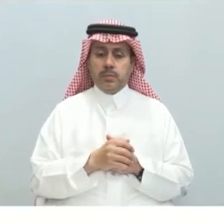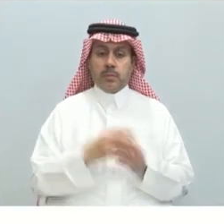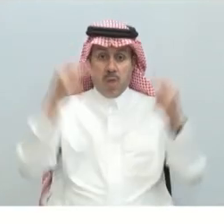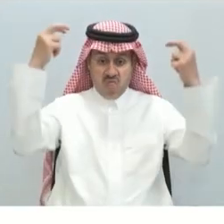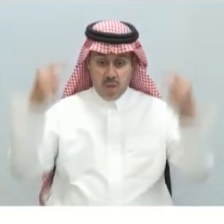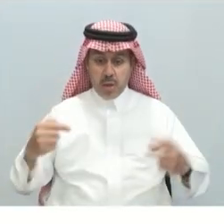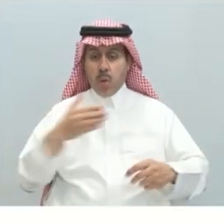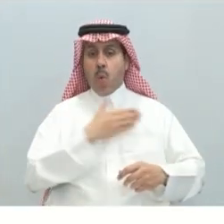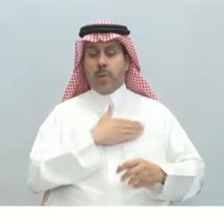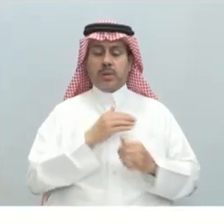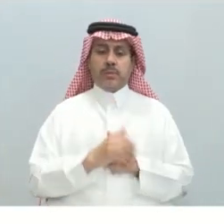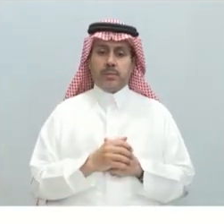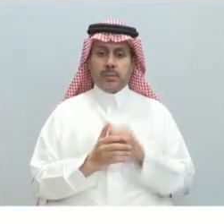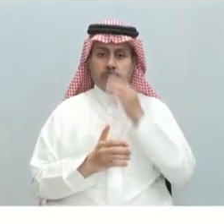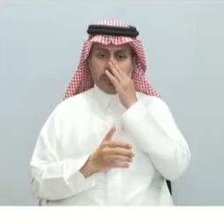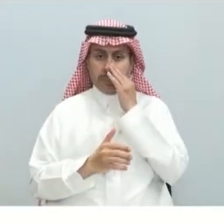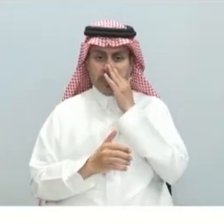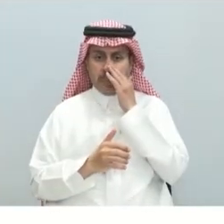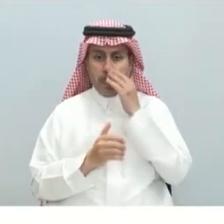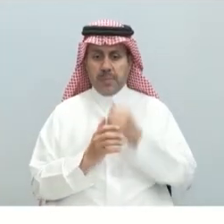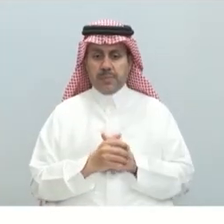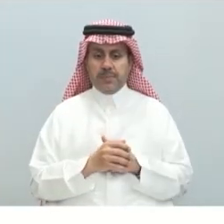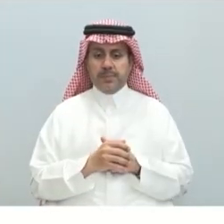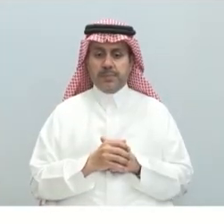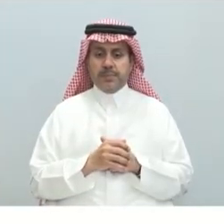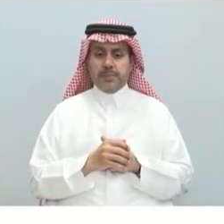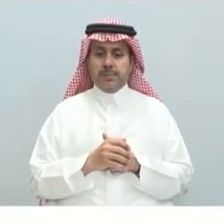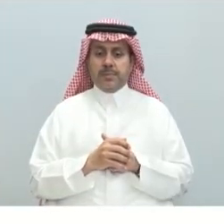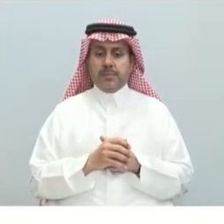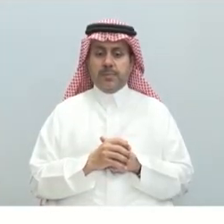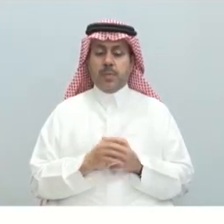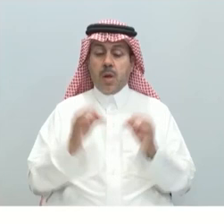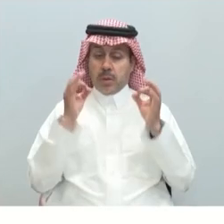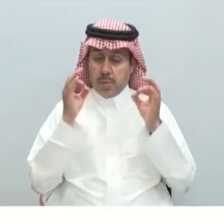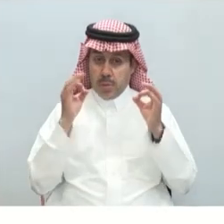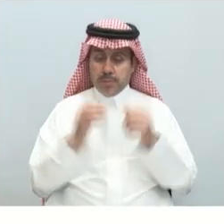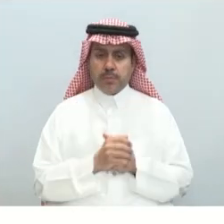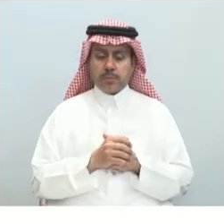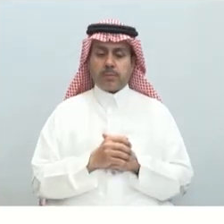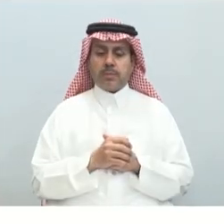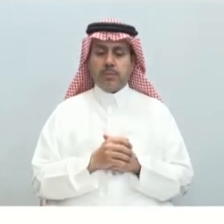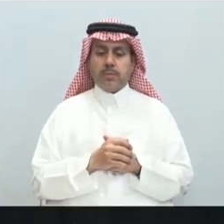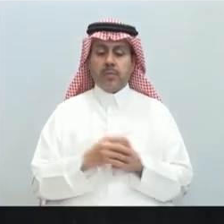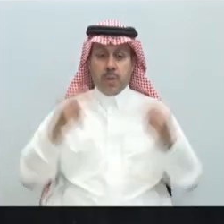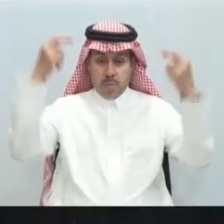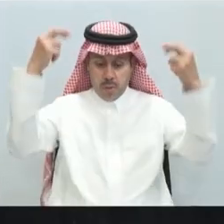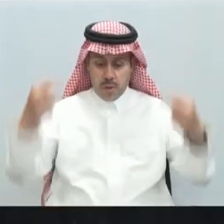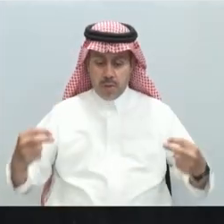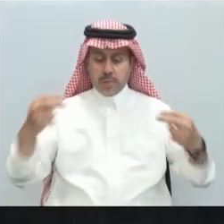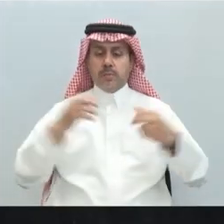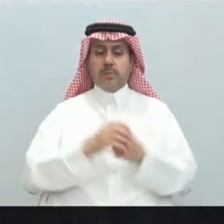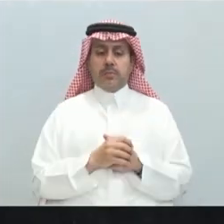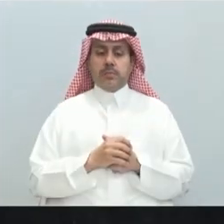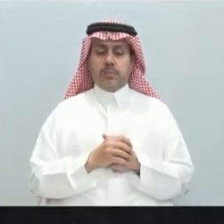فهذا المراد بالاقامه واختيار هذا اللفظ يدل على اهتمام بما يتعلق بالظاهر في